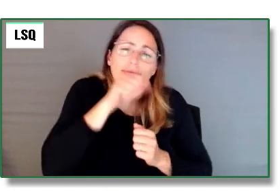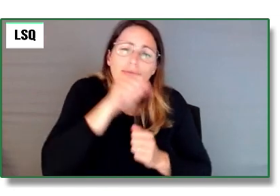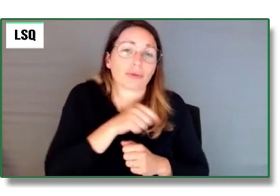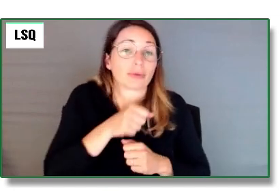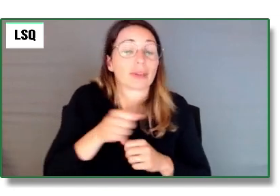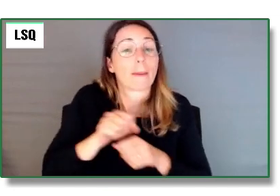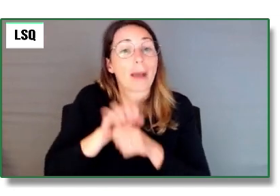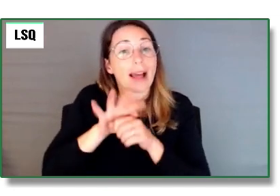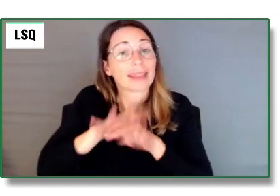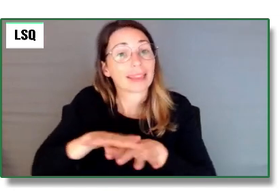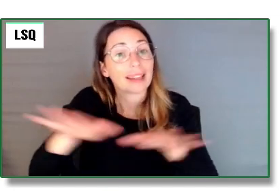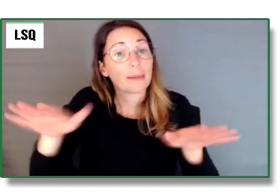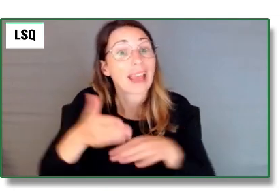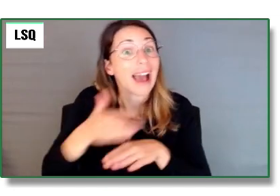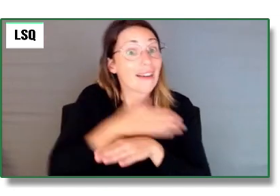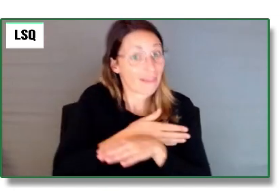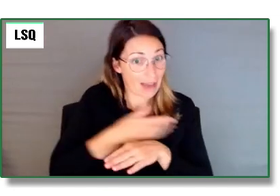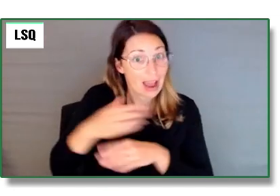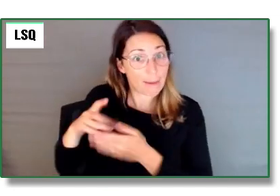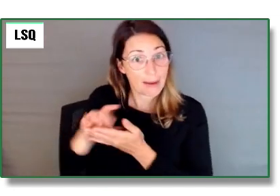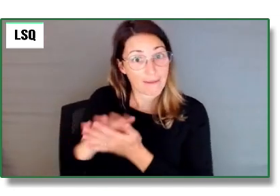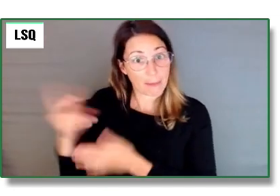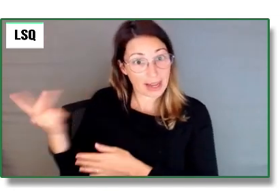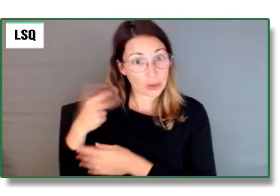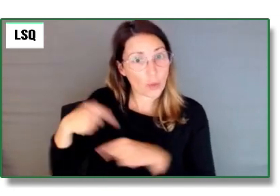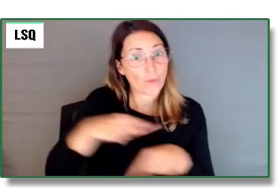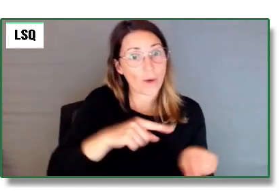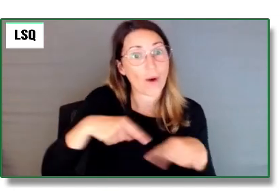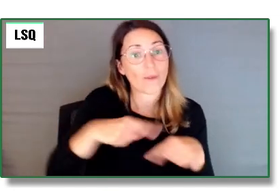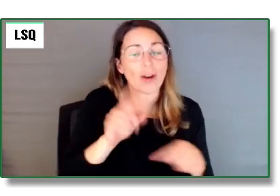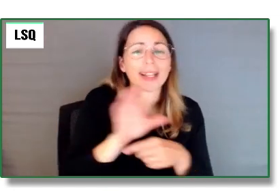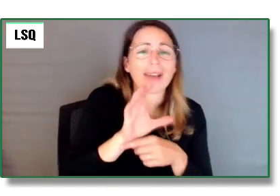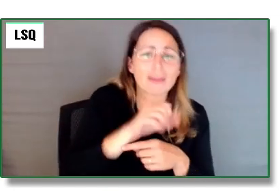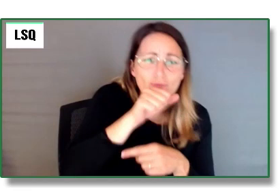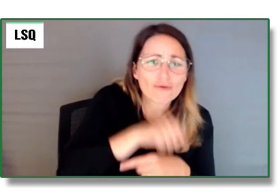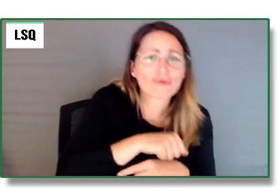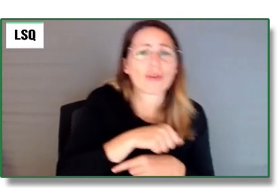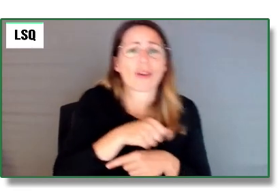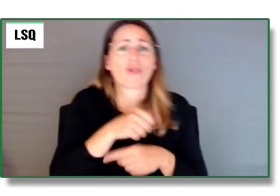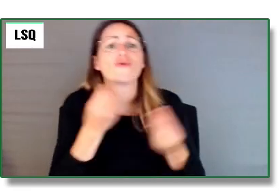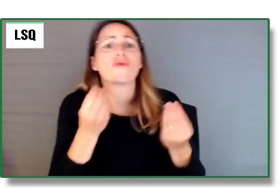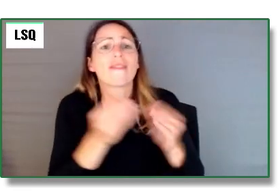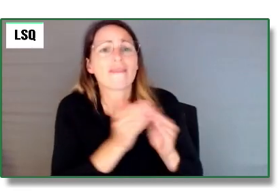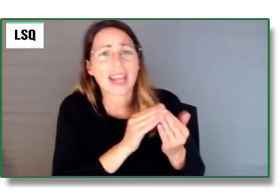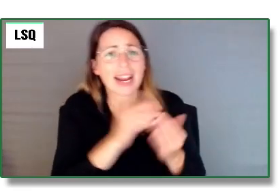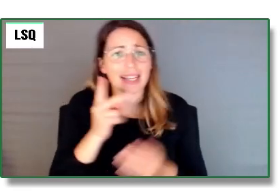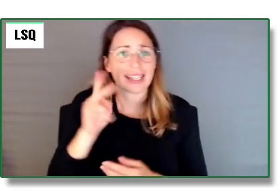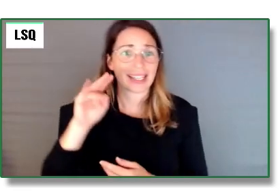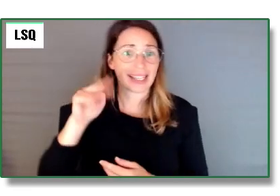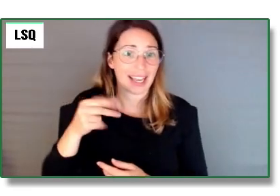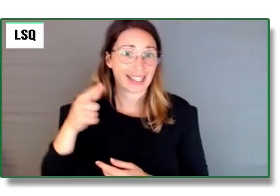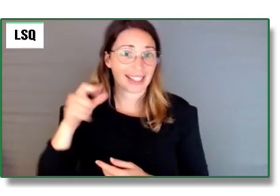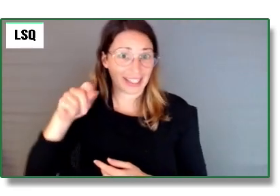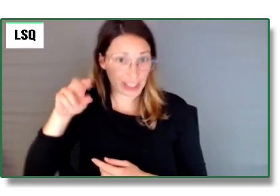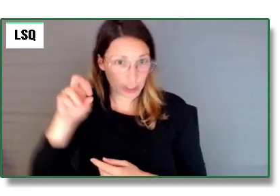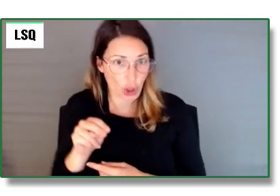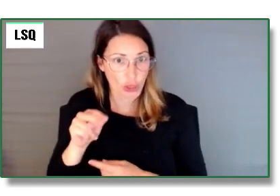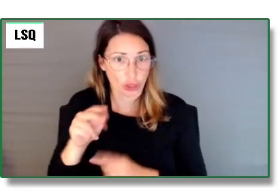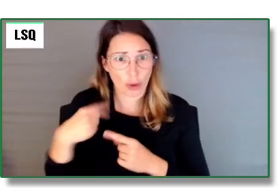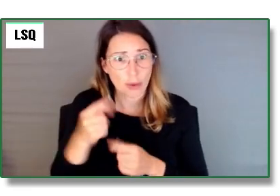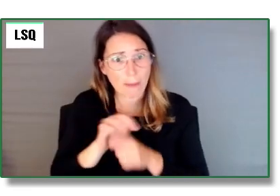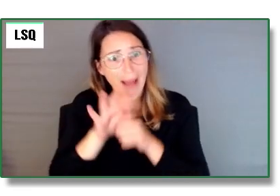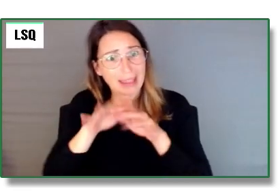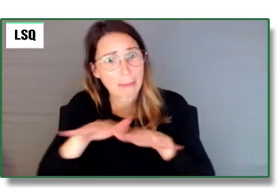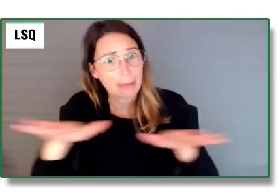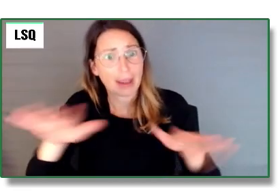cafés préférés à Kingston où nous vivons. La vie a changé, bien sûr, avec la pandémie et changera encore, puisque je vous parle par le